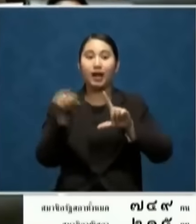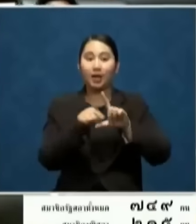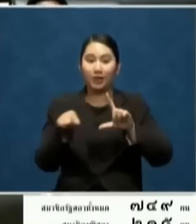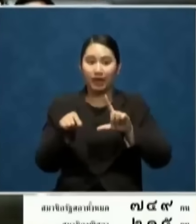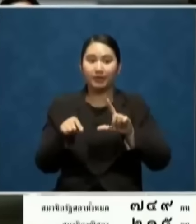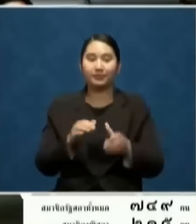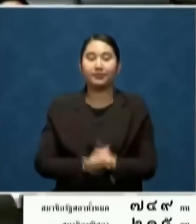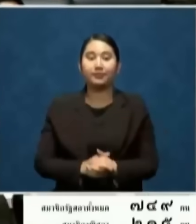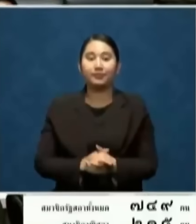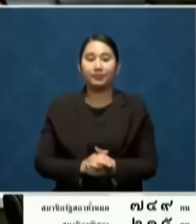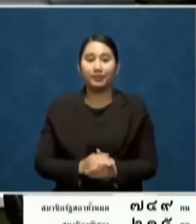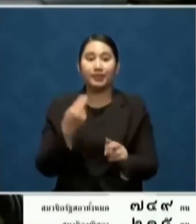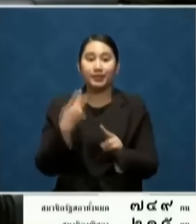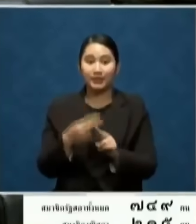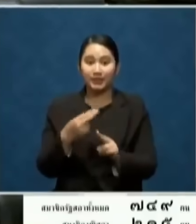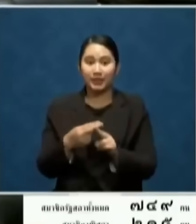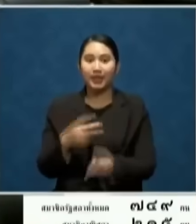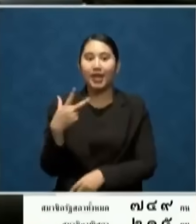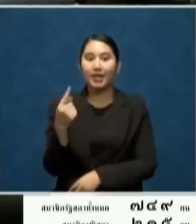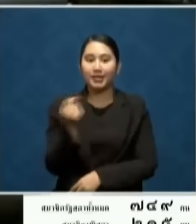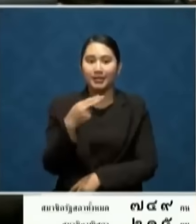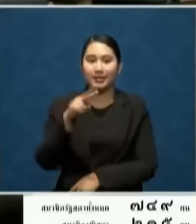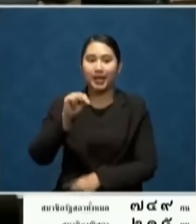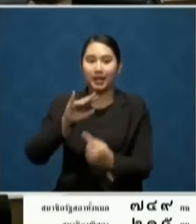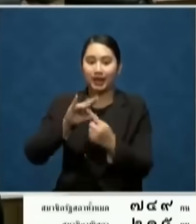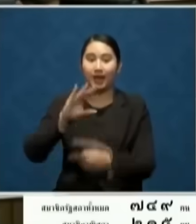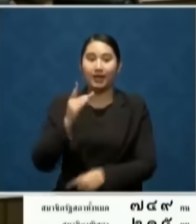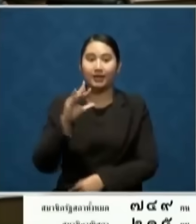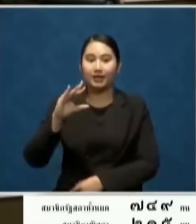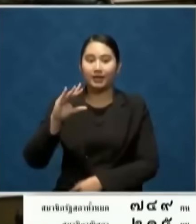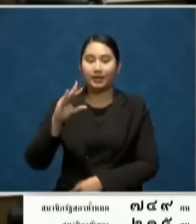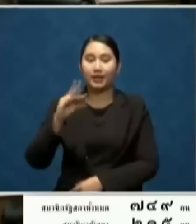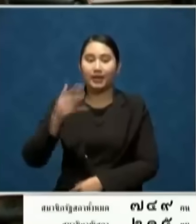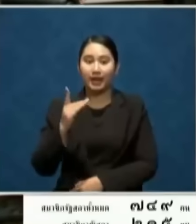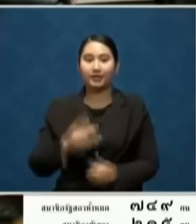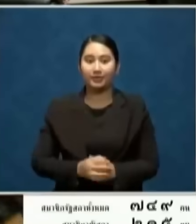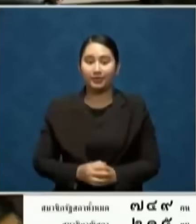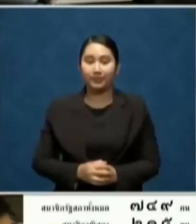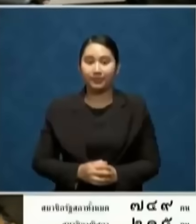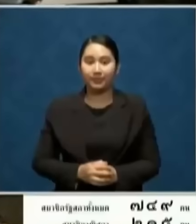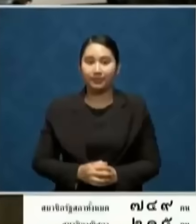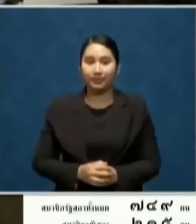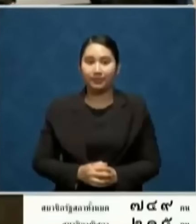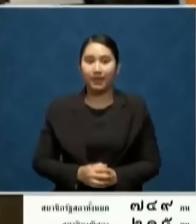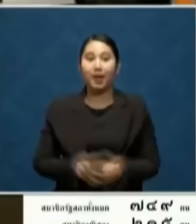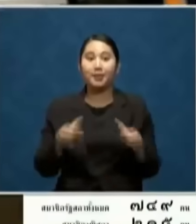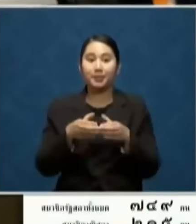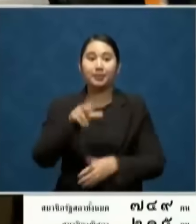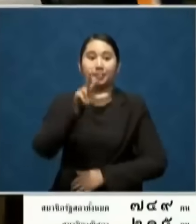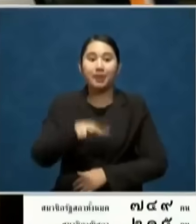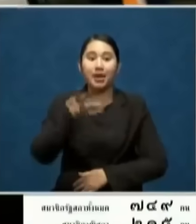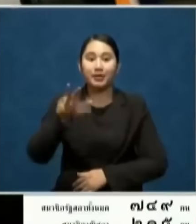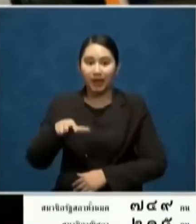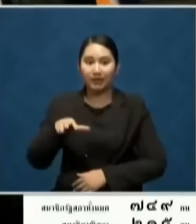ำปีครั้งที่1ซึ่งมีนายวันมูฮัมหมัดนอมะทานะคะเป็นประธานรัฐสภาและประธานสภาผู้แทนราษฎ